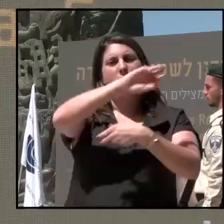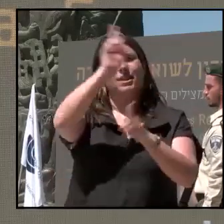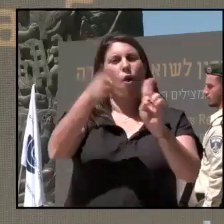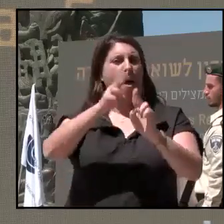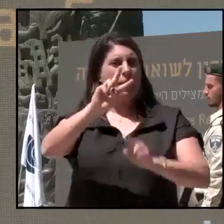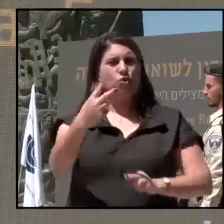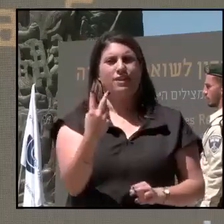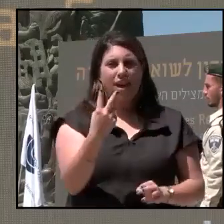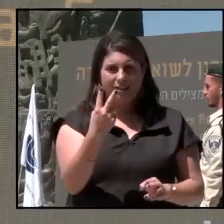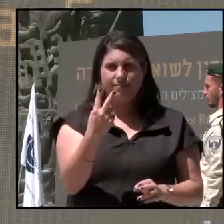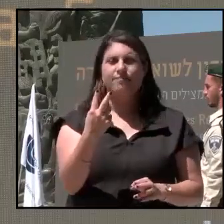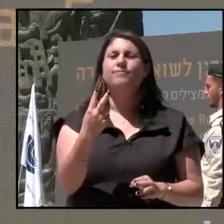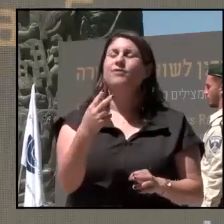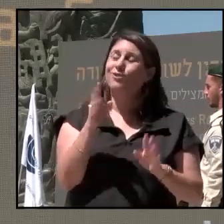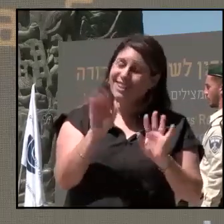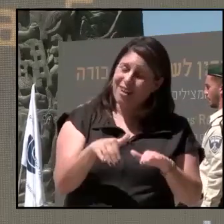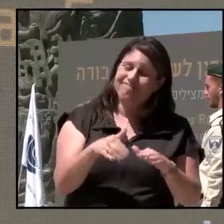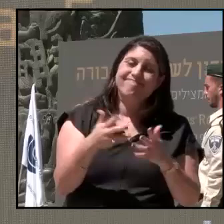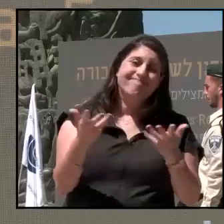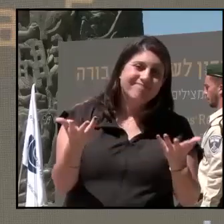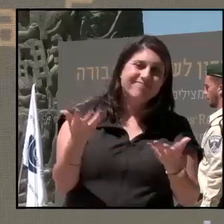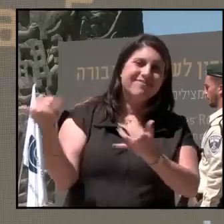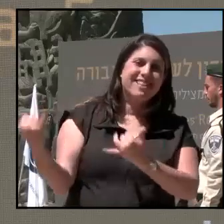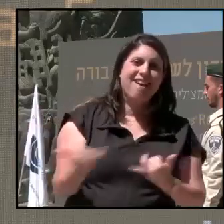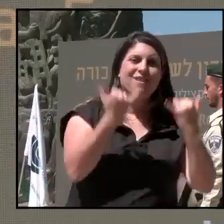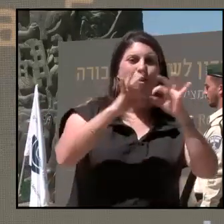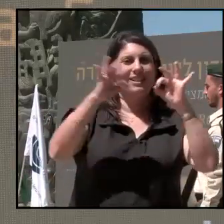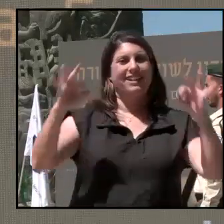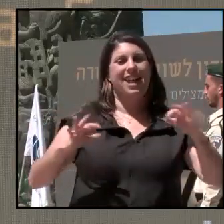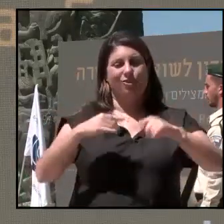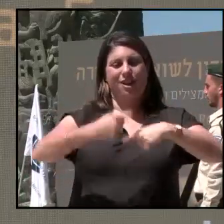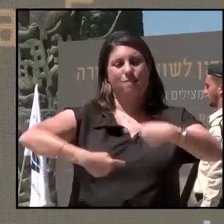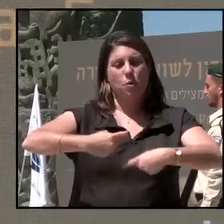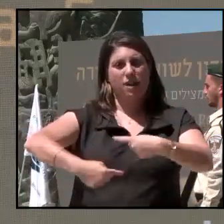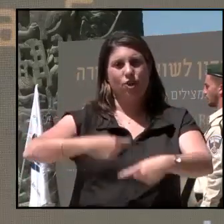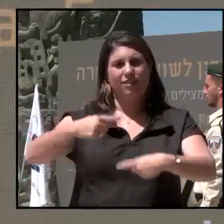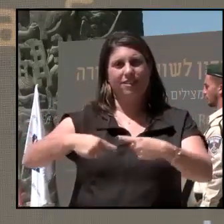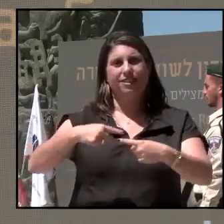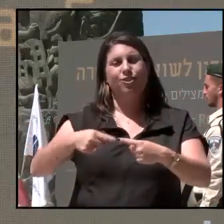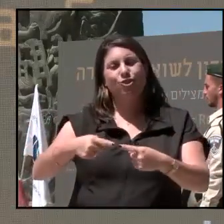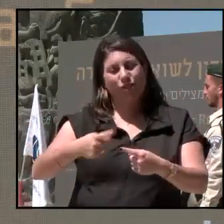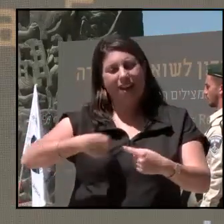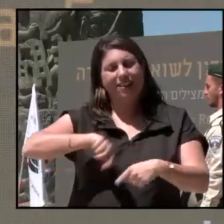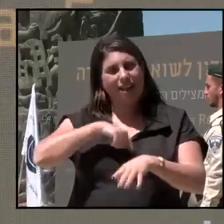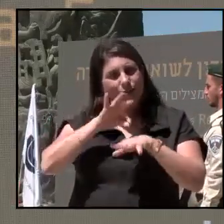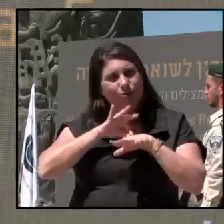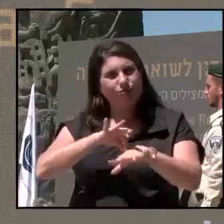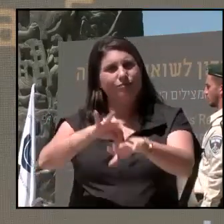השנייה, ובמידה מסוימת הביאו את תחילתה של המורשת שלאורה אנחנו